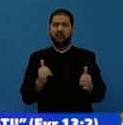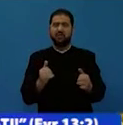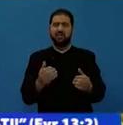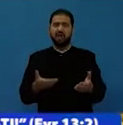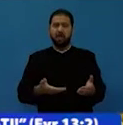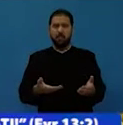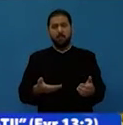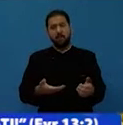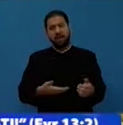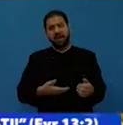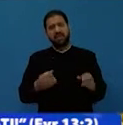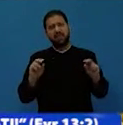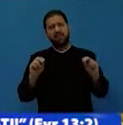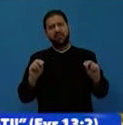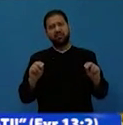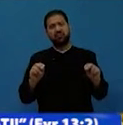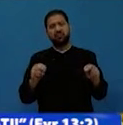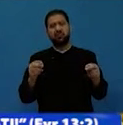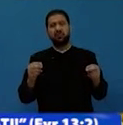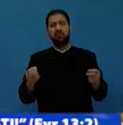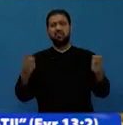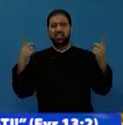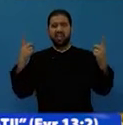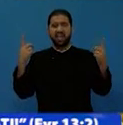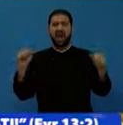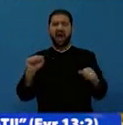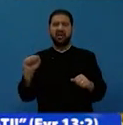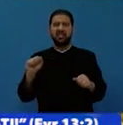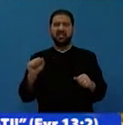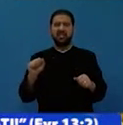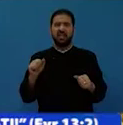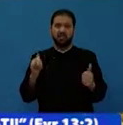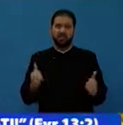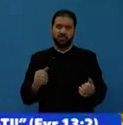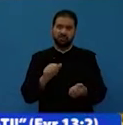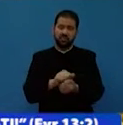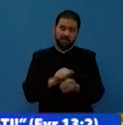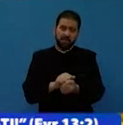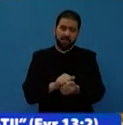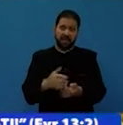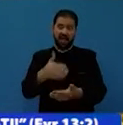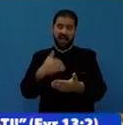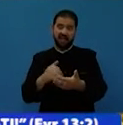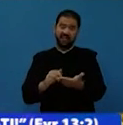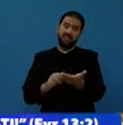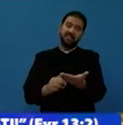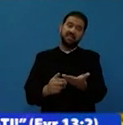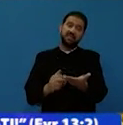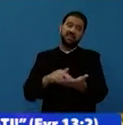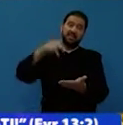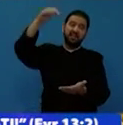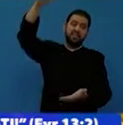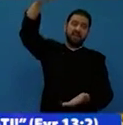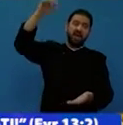Părinte Protosinghel își încheie activitatea pe acest pământ înainte de înălțare, pentru că îl întreabă Luca și Cleopa în drum spre